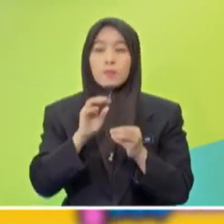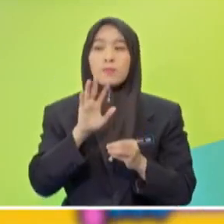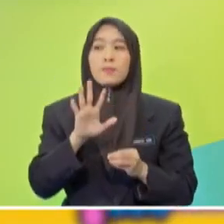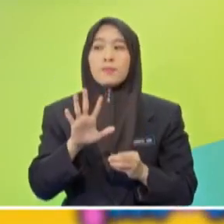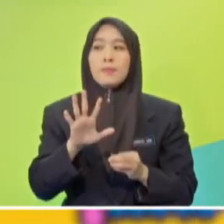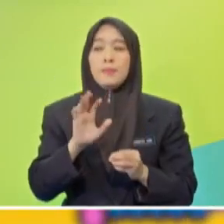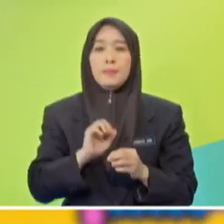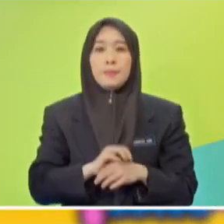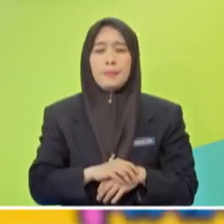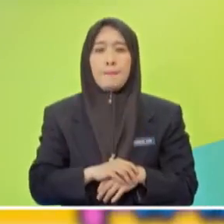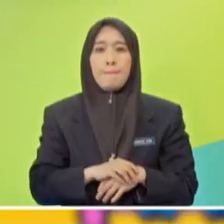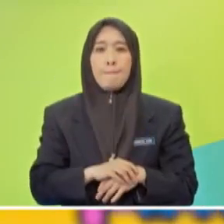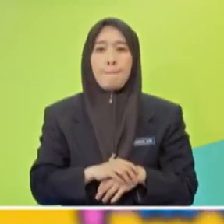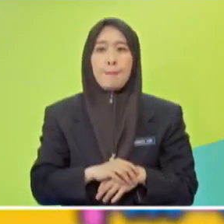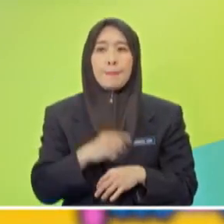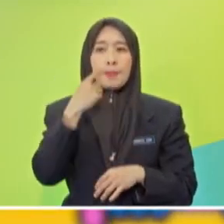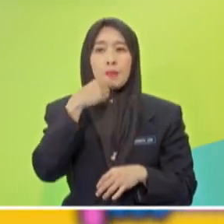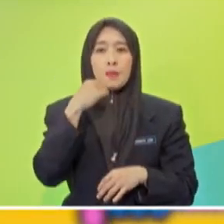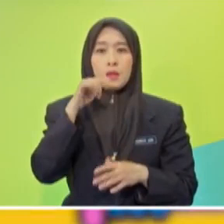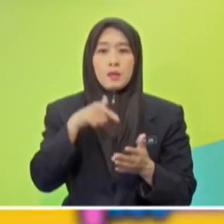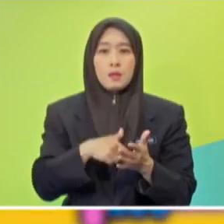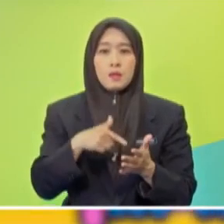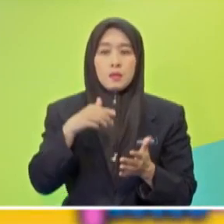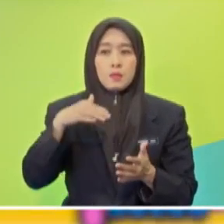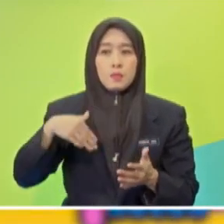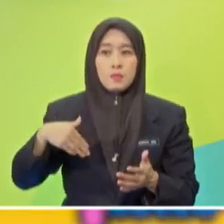soal yang kelima siapa lagi belum ya